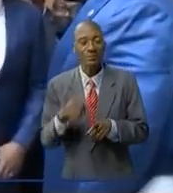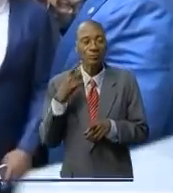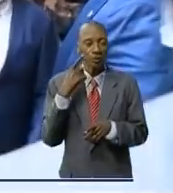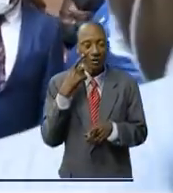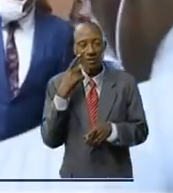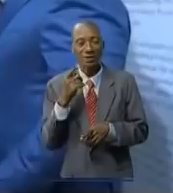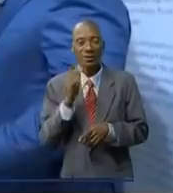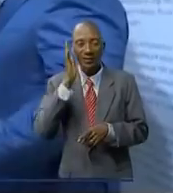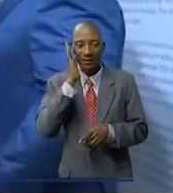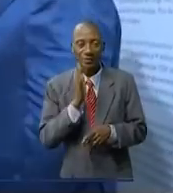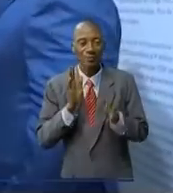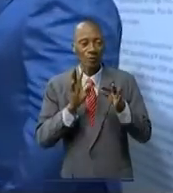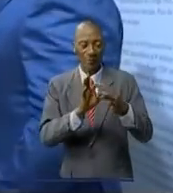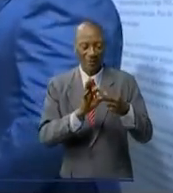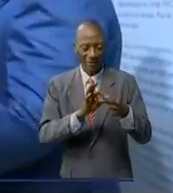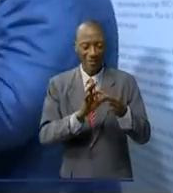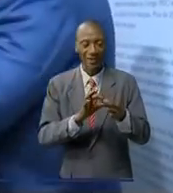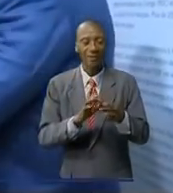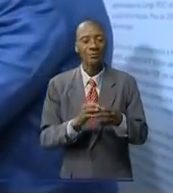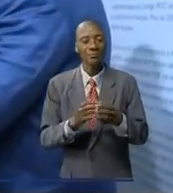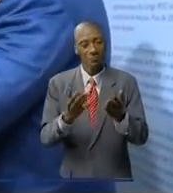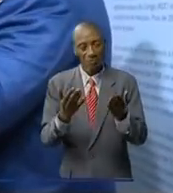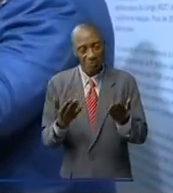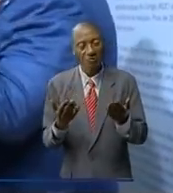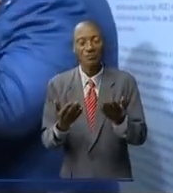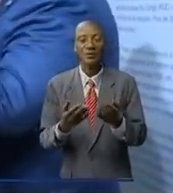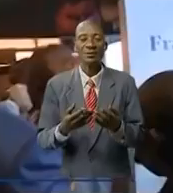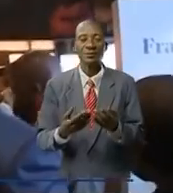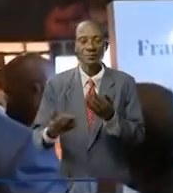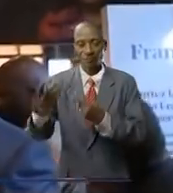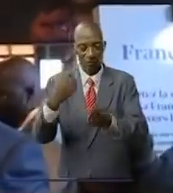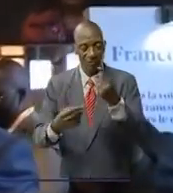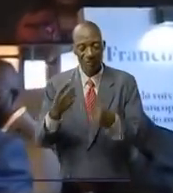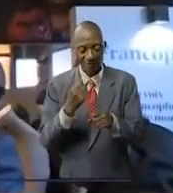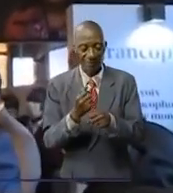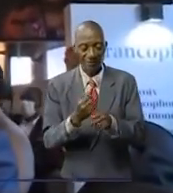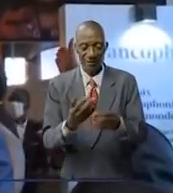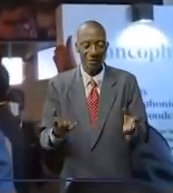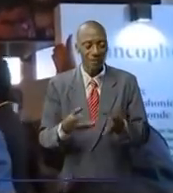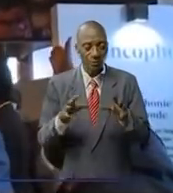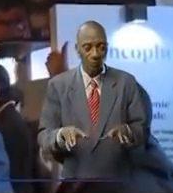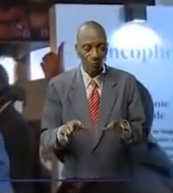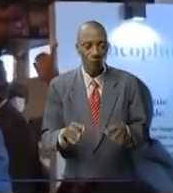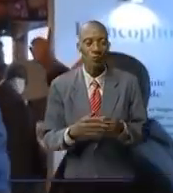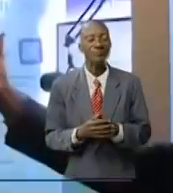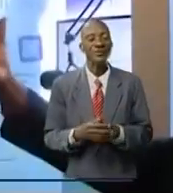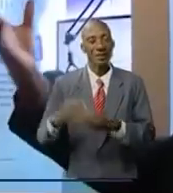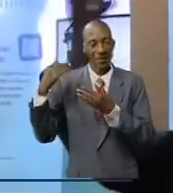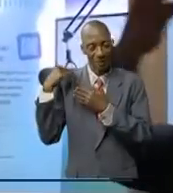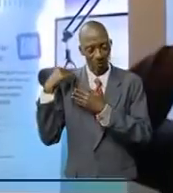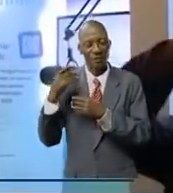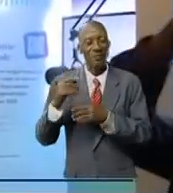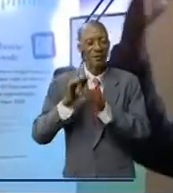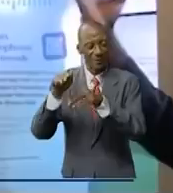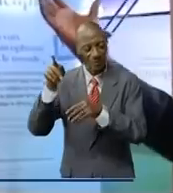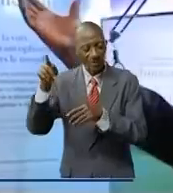président de la République démocratique du Congo a saisi l'occasion du Global Business Forum Africa pour solliciter auprès de partenaires